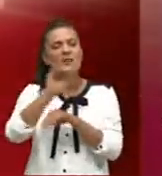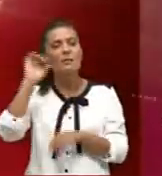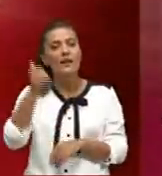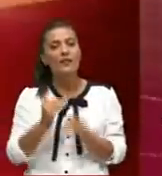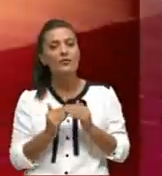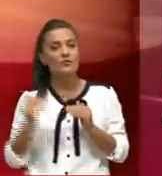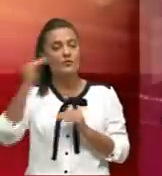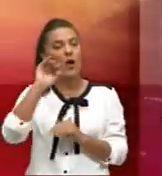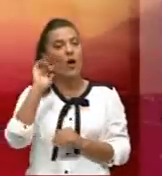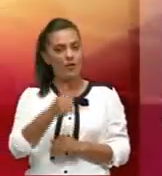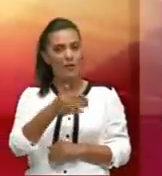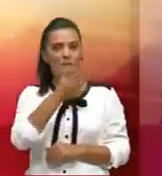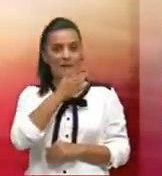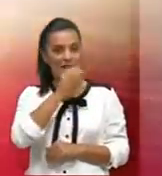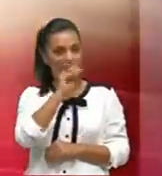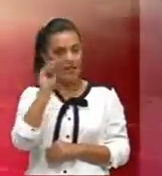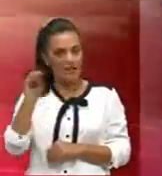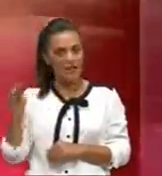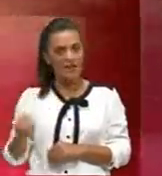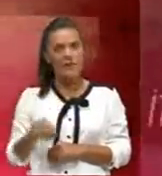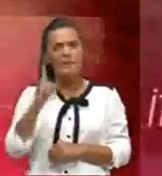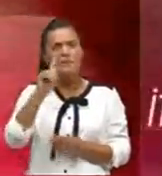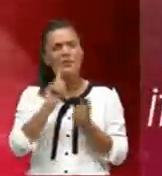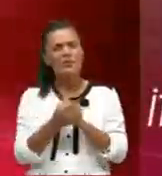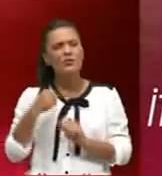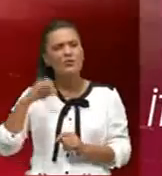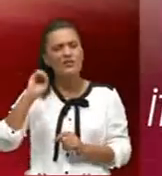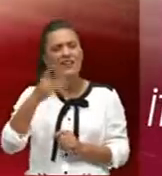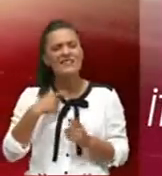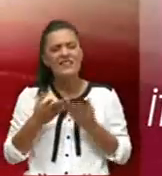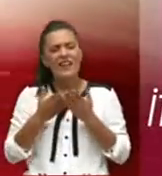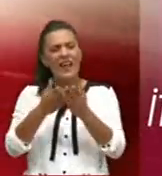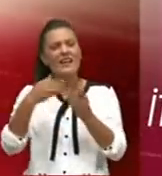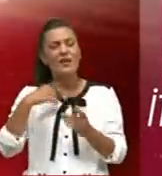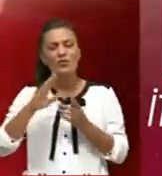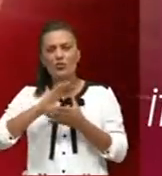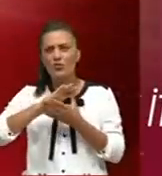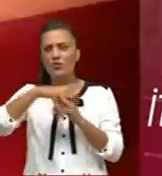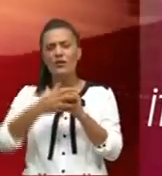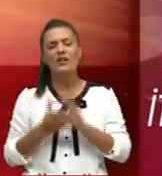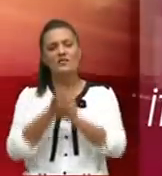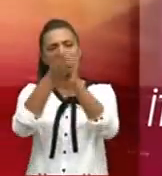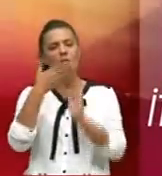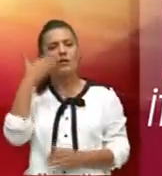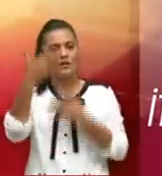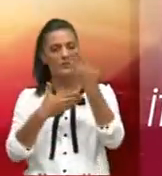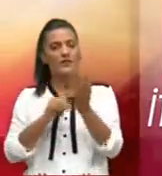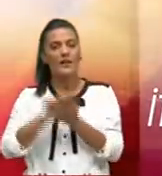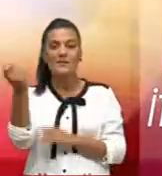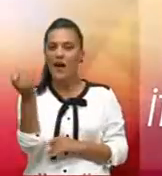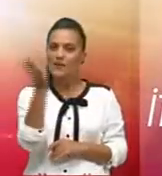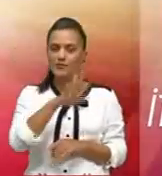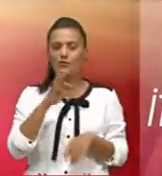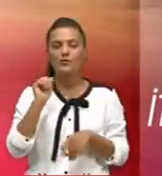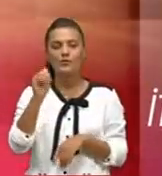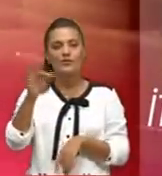kalitemizi yükseltecek önemli bilgiler. İTÜ Güneş Teknesi takımıyla bir dünya şampiyonluğunun öyküsü. Hepsi az